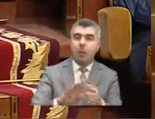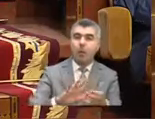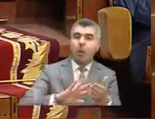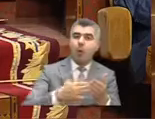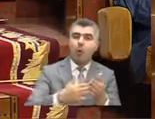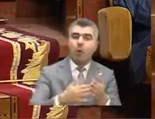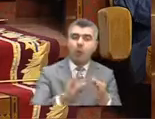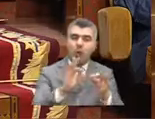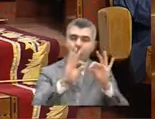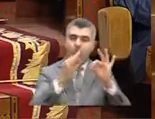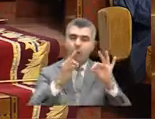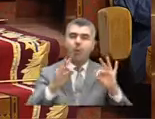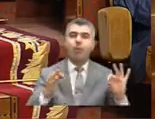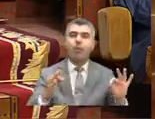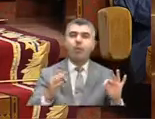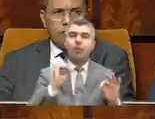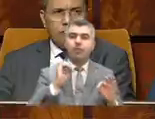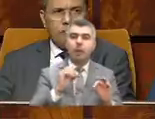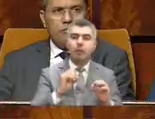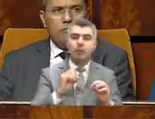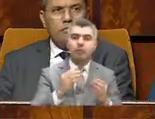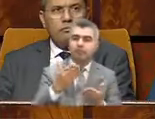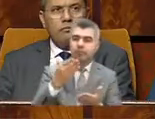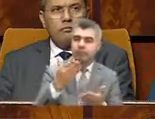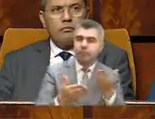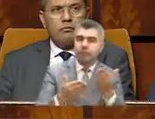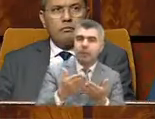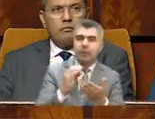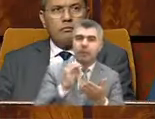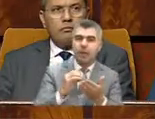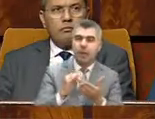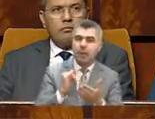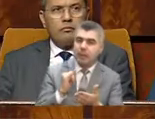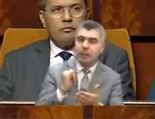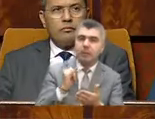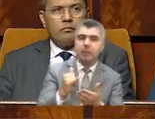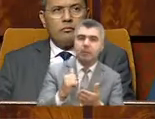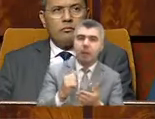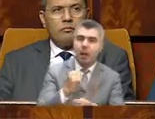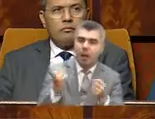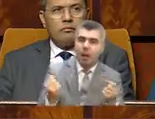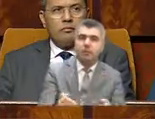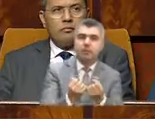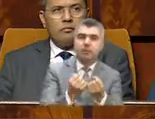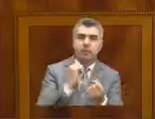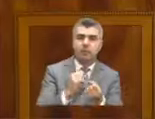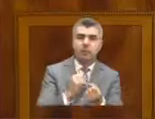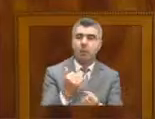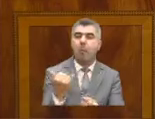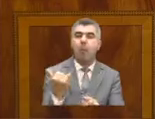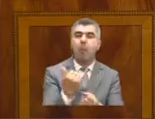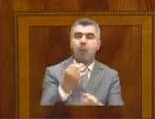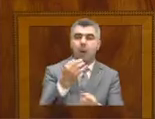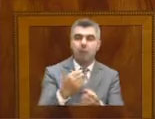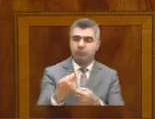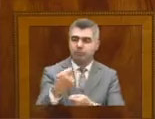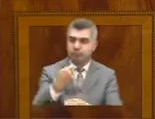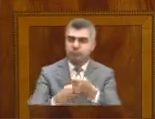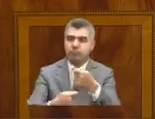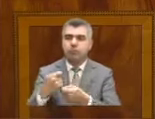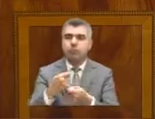خيطه الناضم في تحقيق التوازن بين الطموحات والإمكانيات وبين الأبعاد